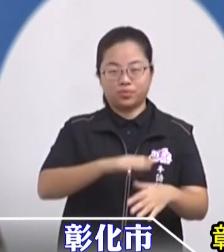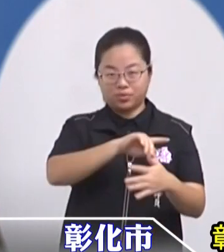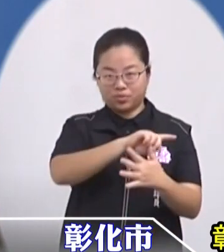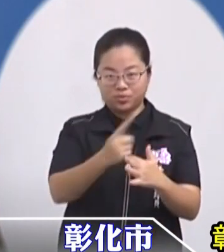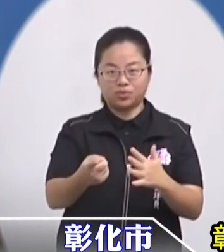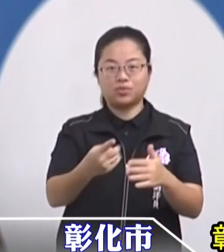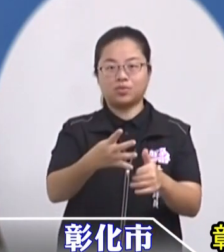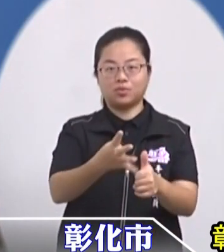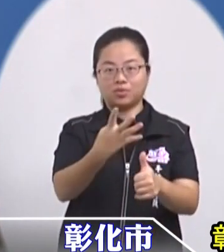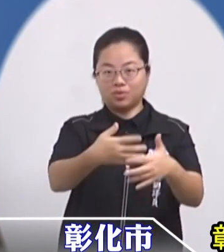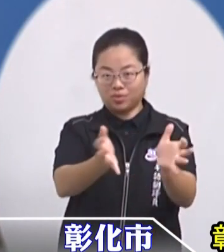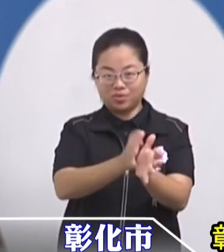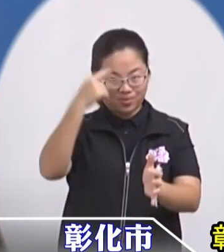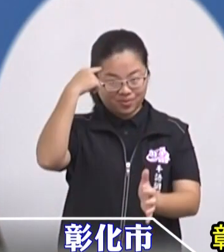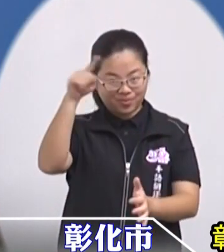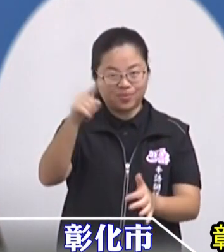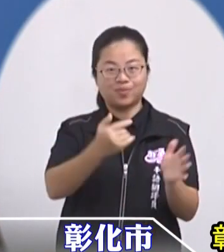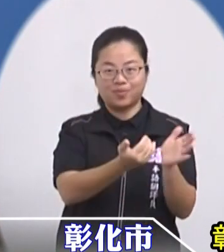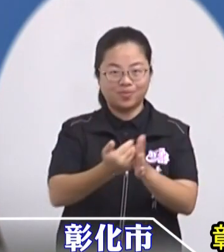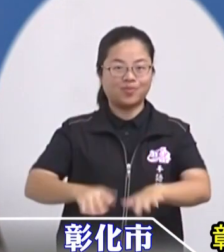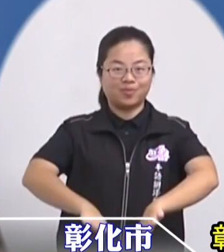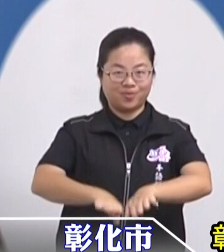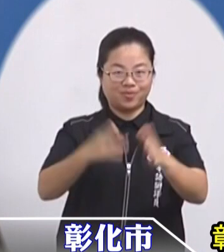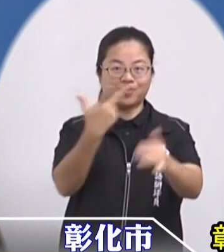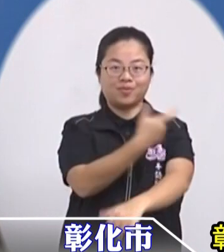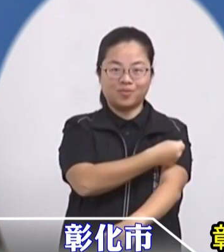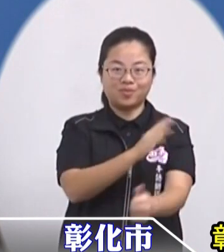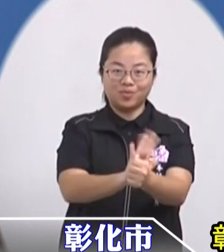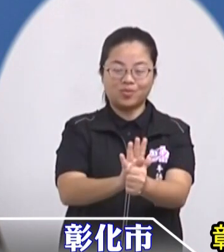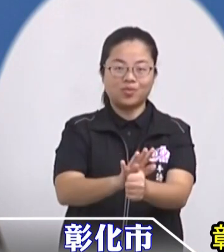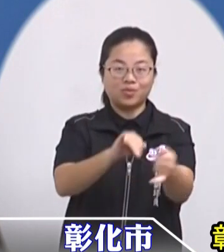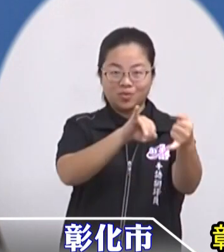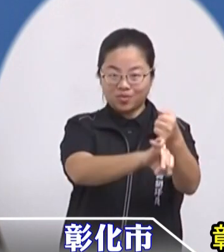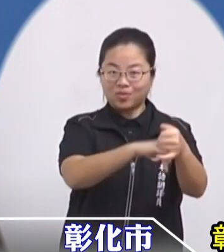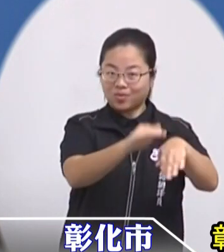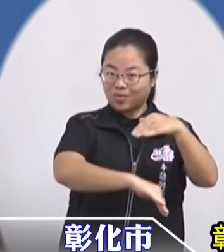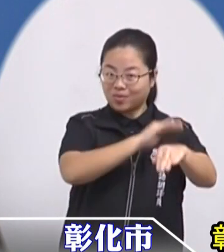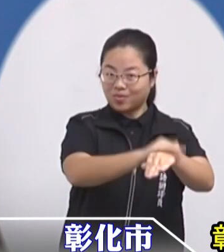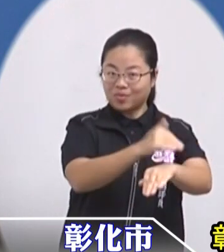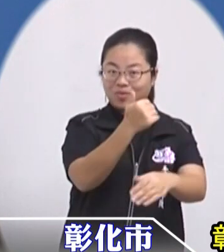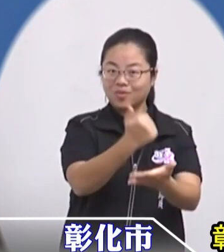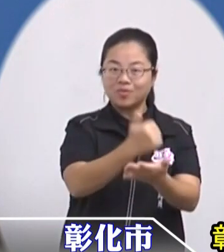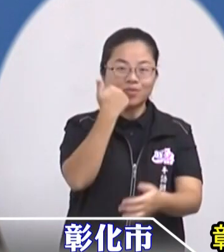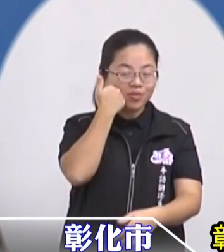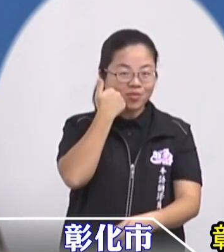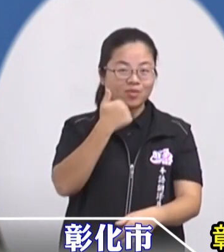哈，第四轮明天就要开打了。哈，总共预约成功的有